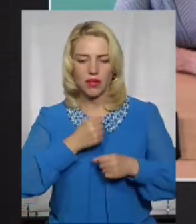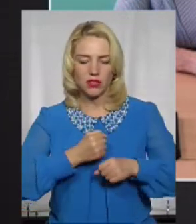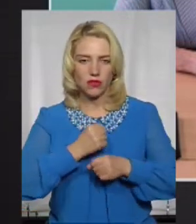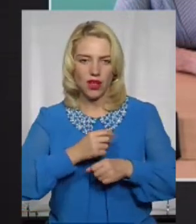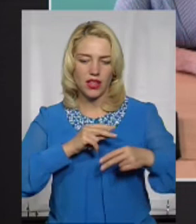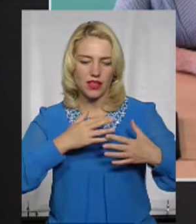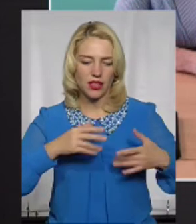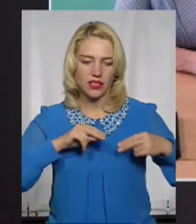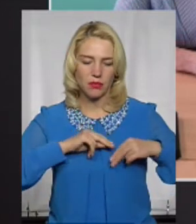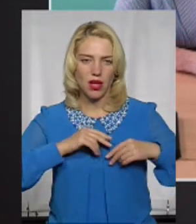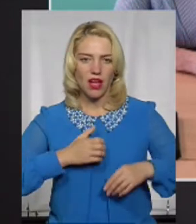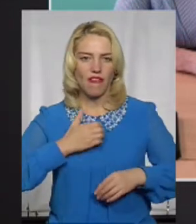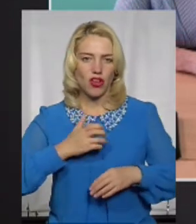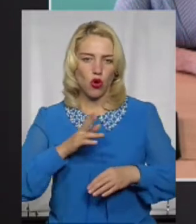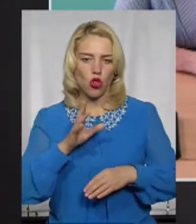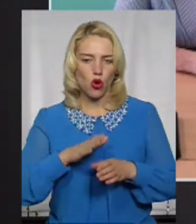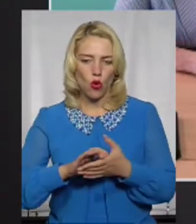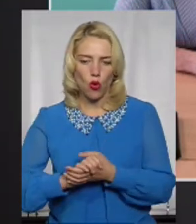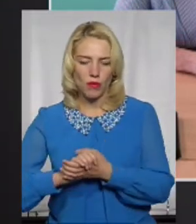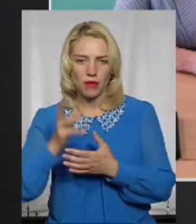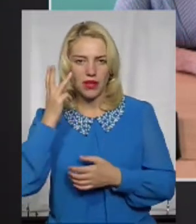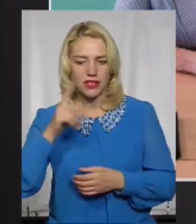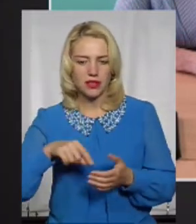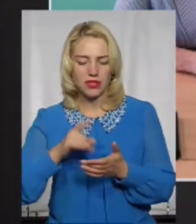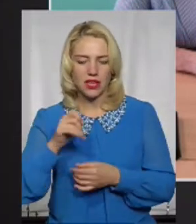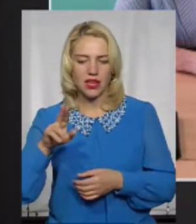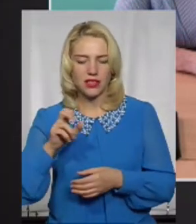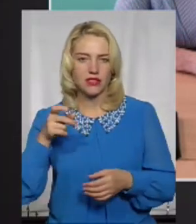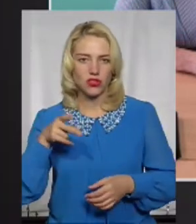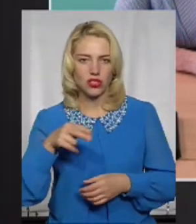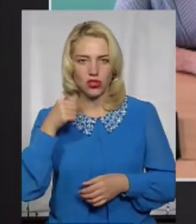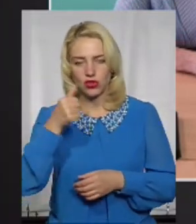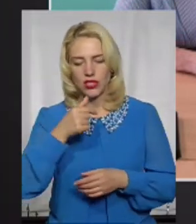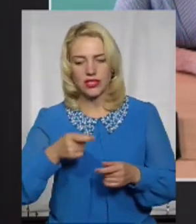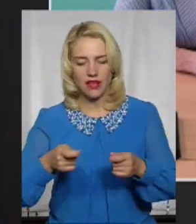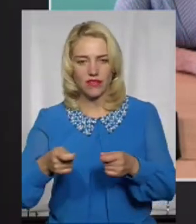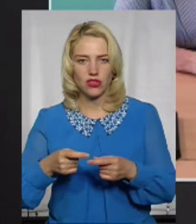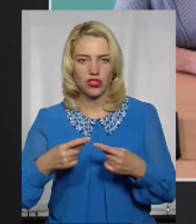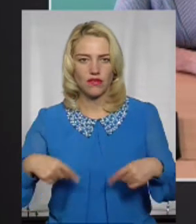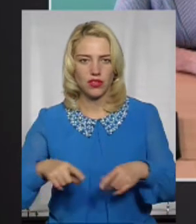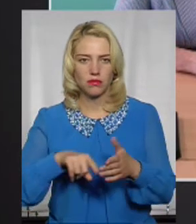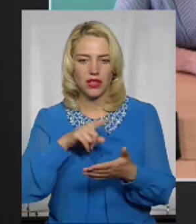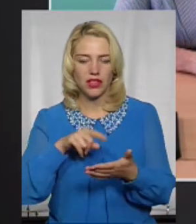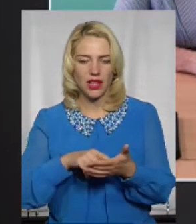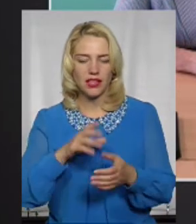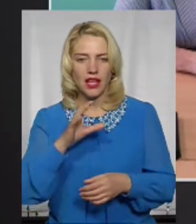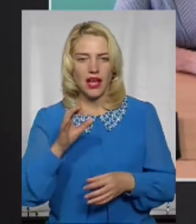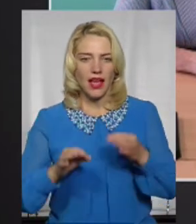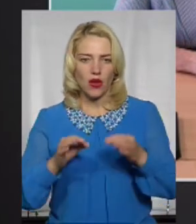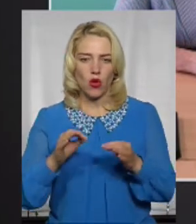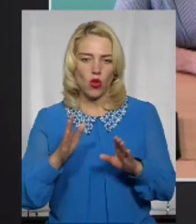у виконкомі Хмельницької міської ради. Зокрема, з 2000-го завідуючою відділу з питань екології та